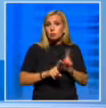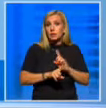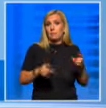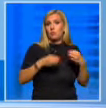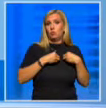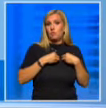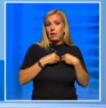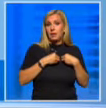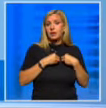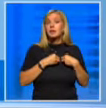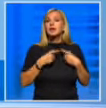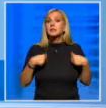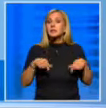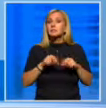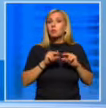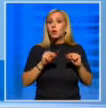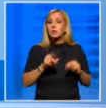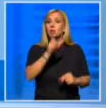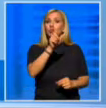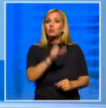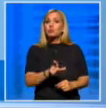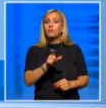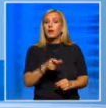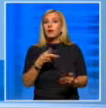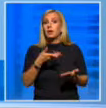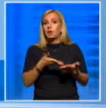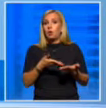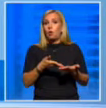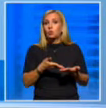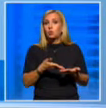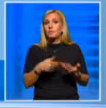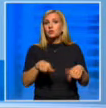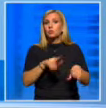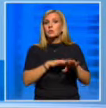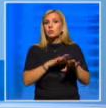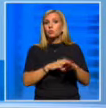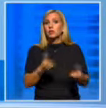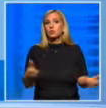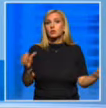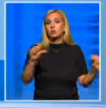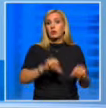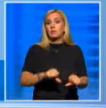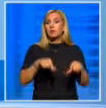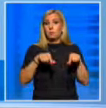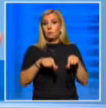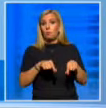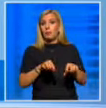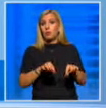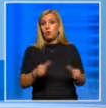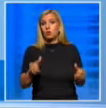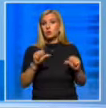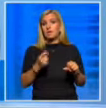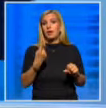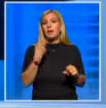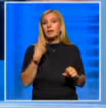казах, ние сме го дефинирали като човек, който всичко, до което се докосне, го разрушава. Той в момента разрушава и